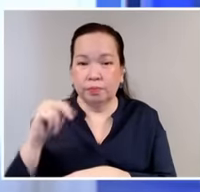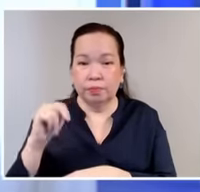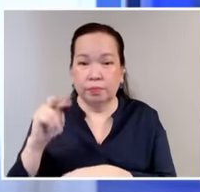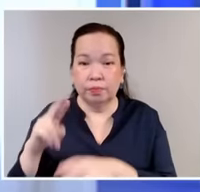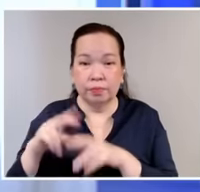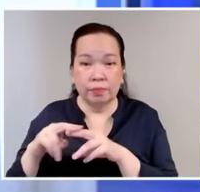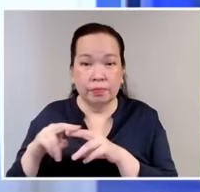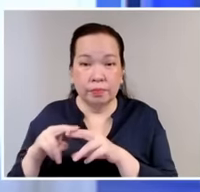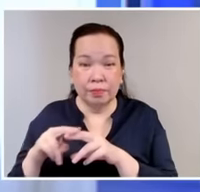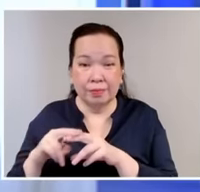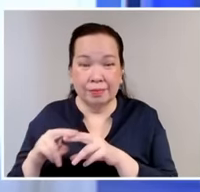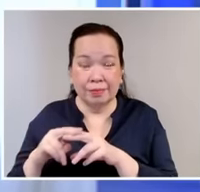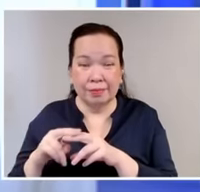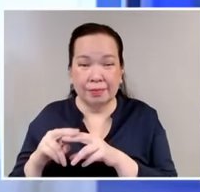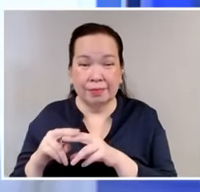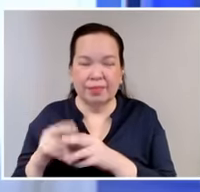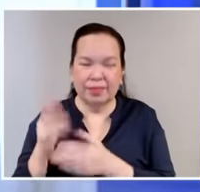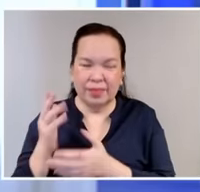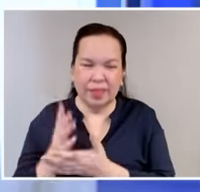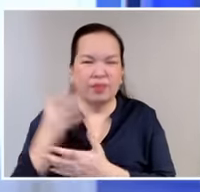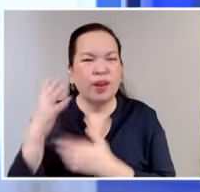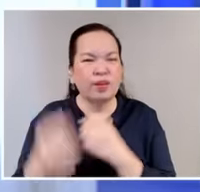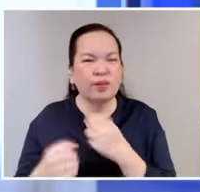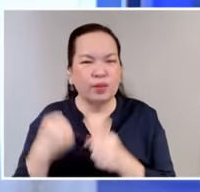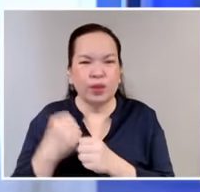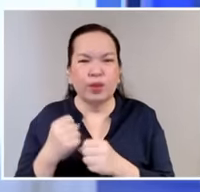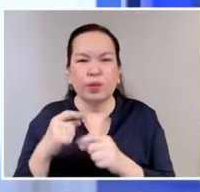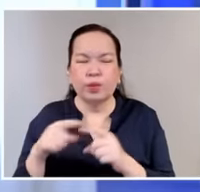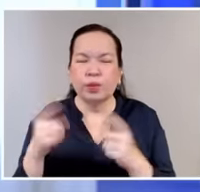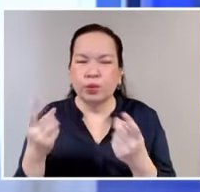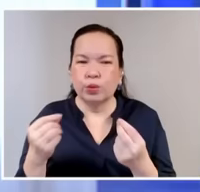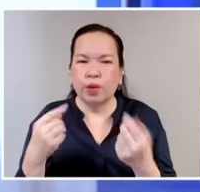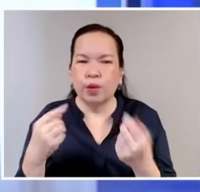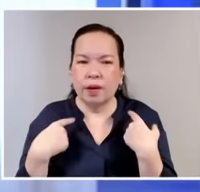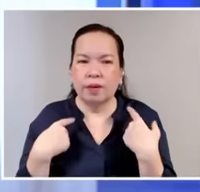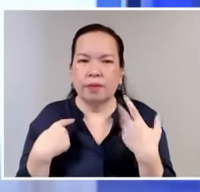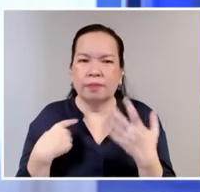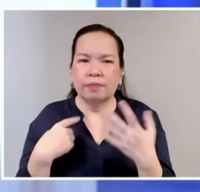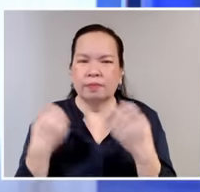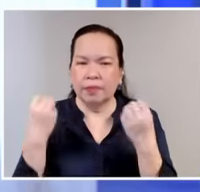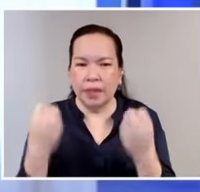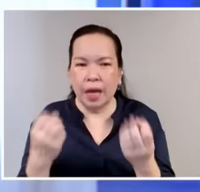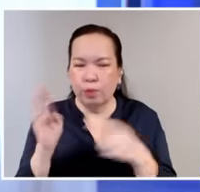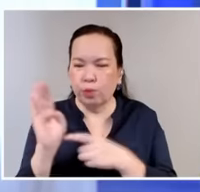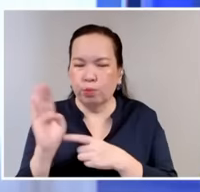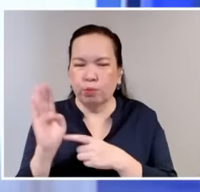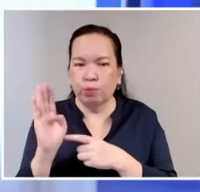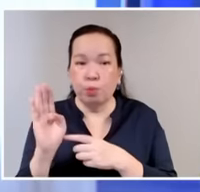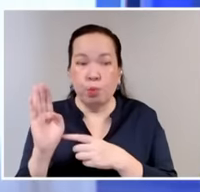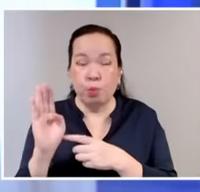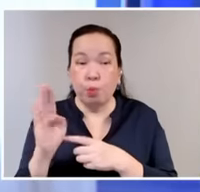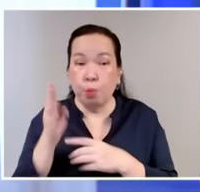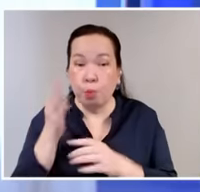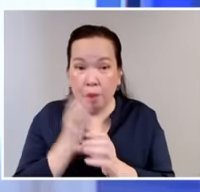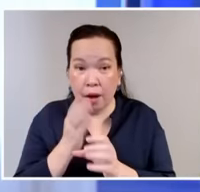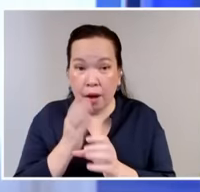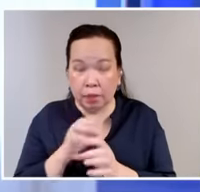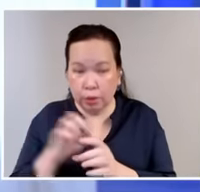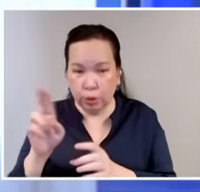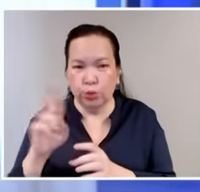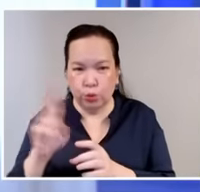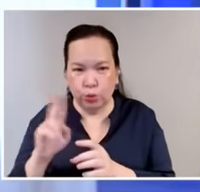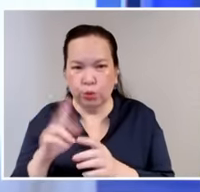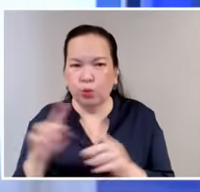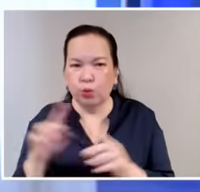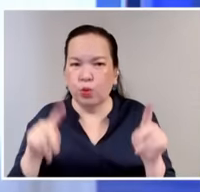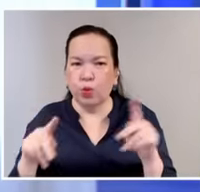bilang alternatibong masasakyan ng mga maapektuhang pasahero. Nangako rin ang pamahalaan ng tulong sa mga empleyado ng PNR na mawawala